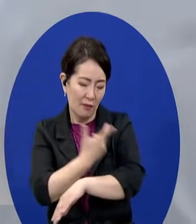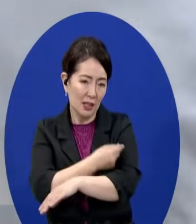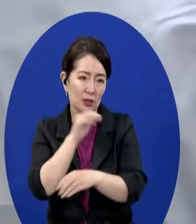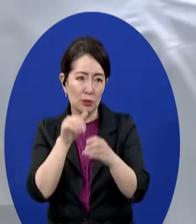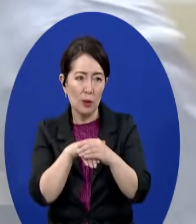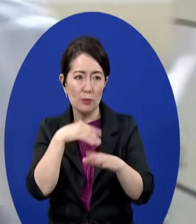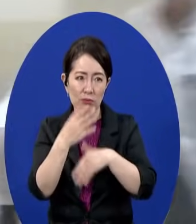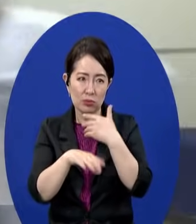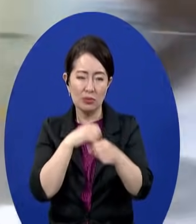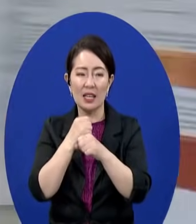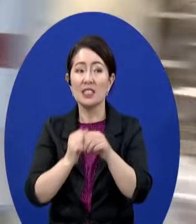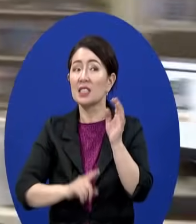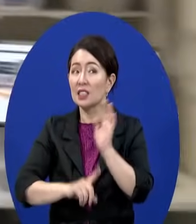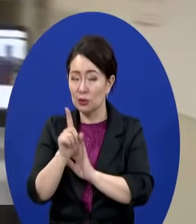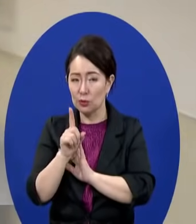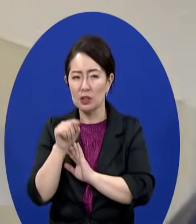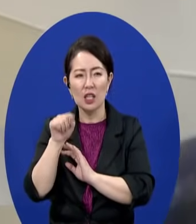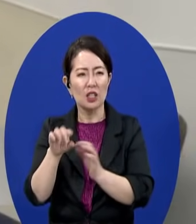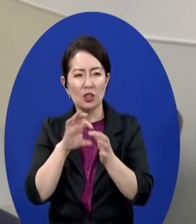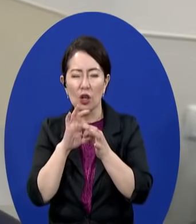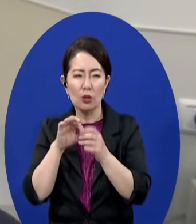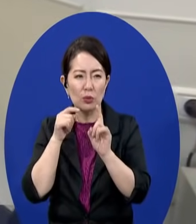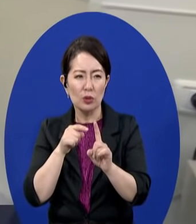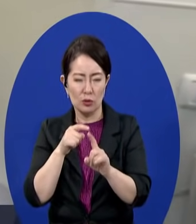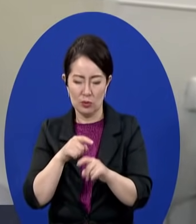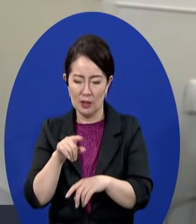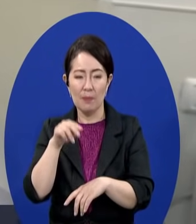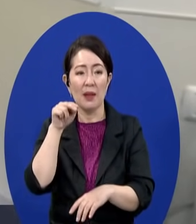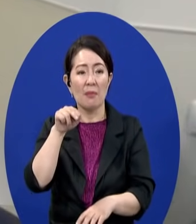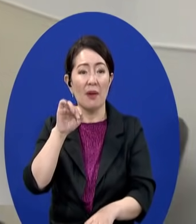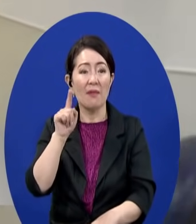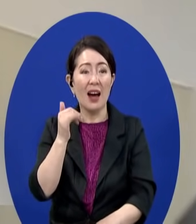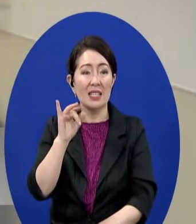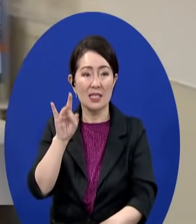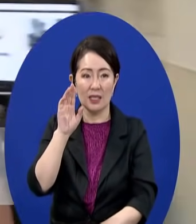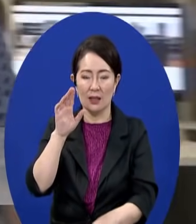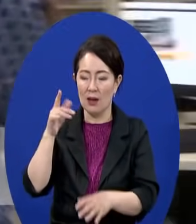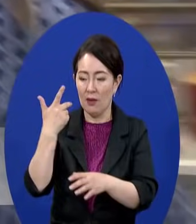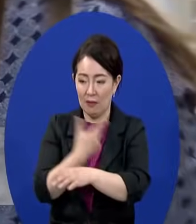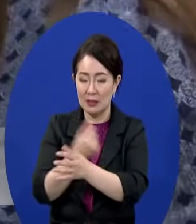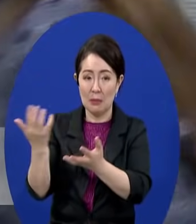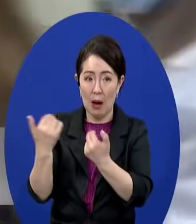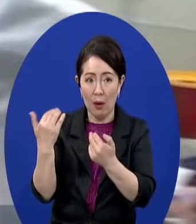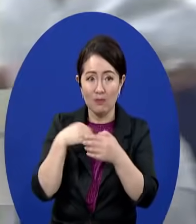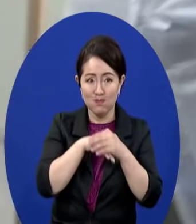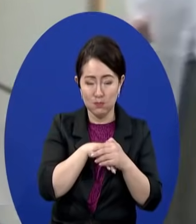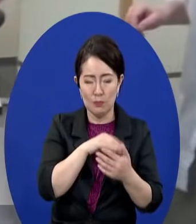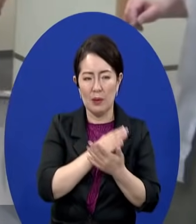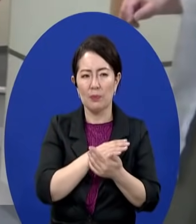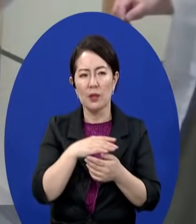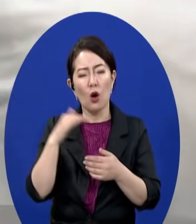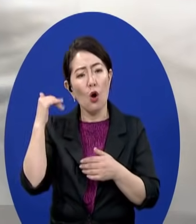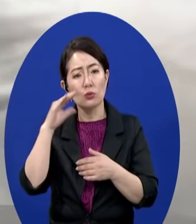хамруулах кампанит ажиллаа эхлүүлээд байна. Үүнд зориулж эрх баригчид Pfizer-ийн вакциныг ихээр нөөцлсөн гэжээ. Өсвөр насны